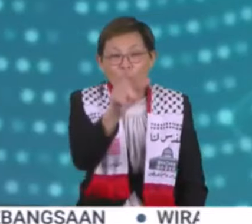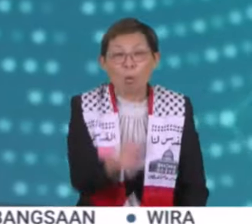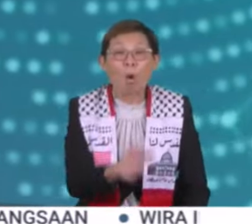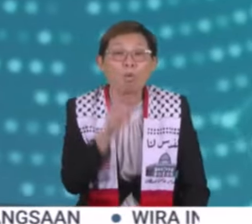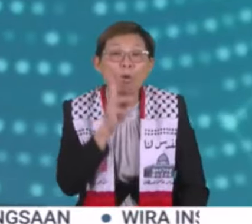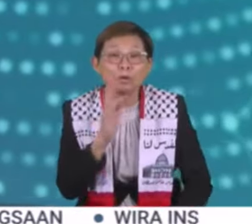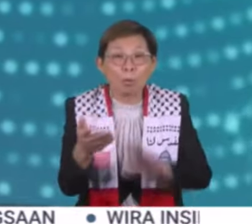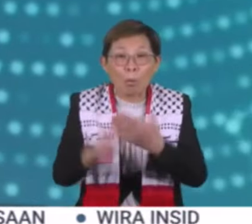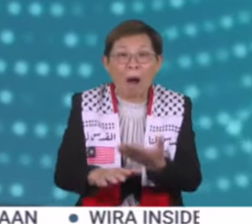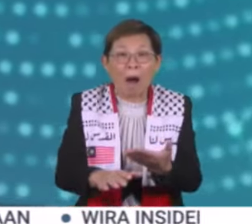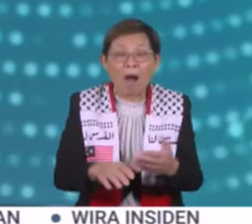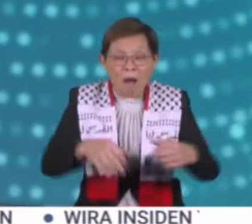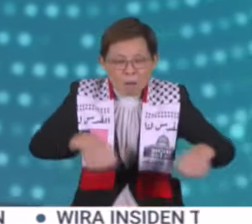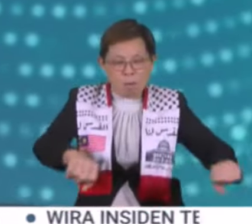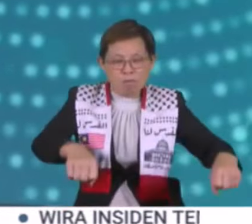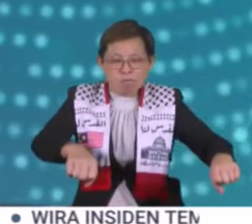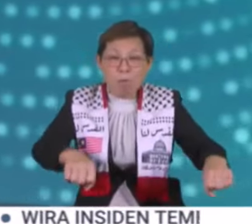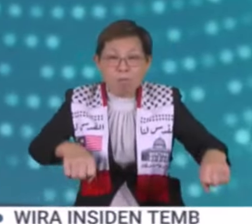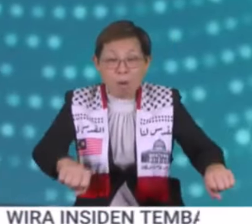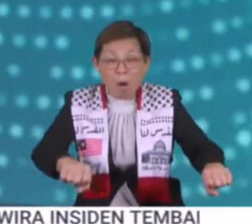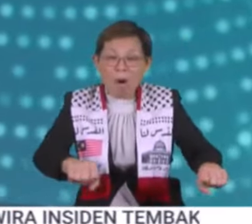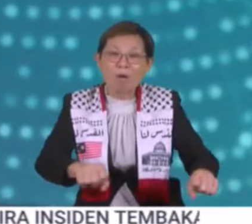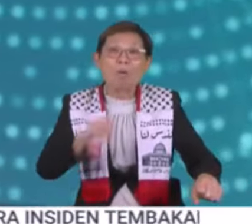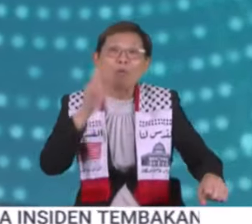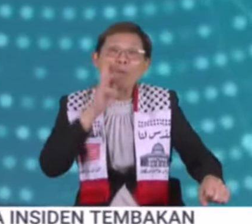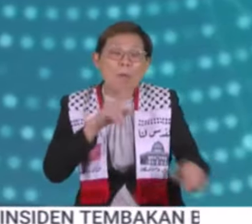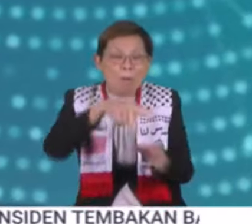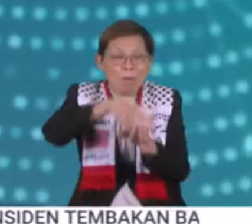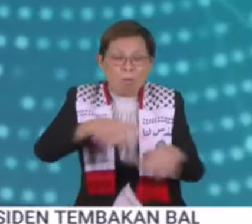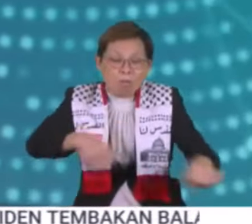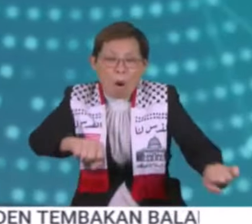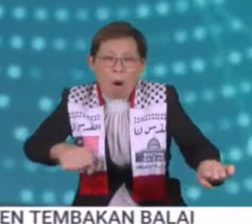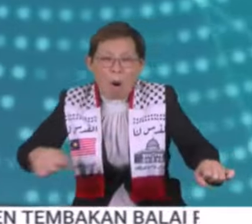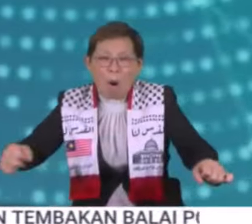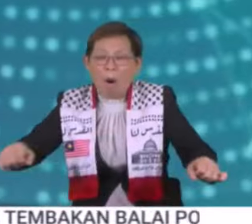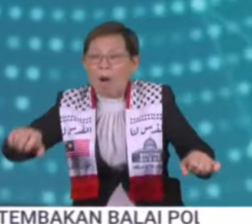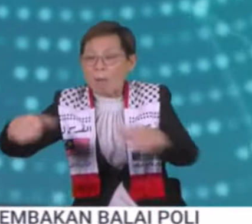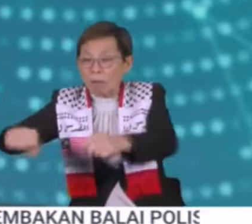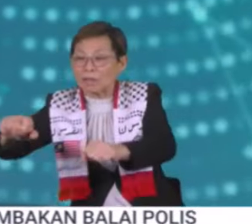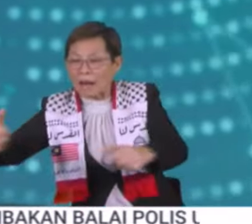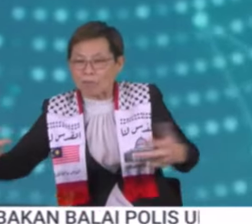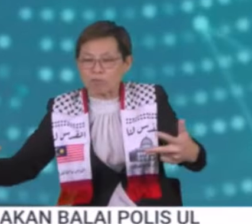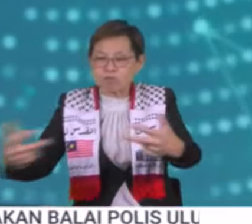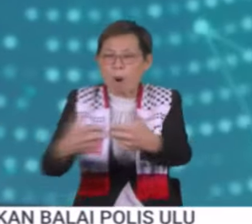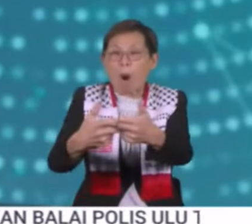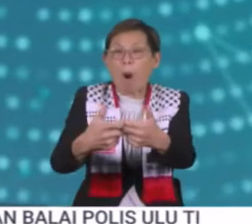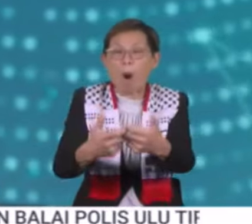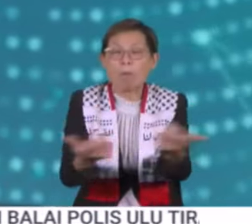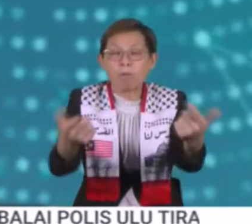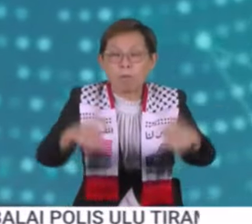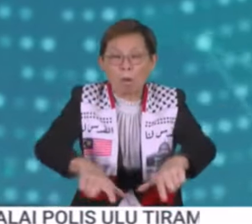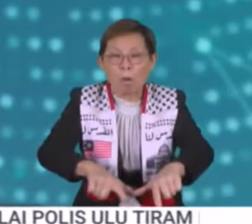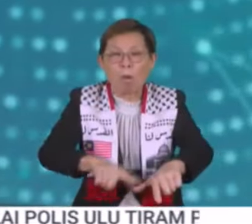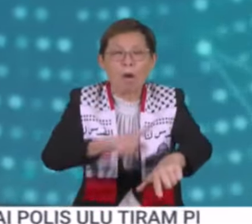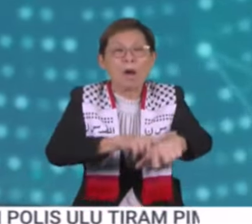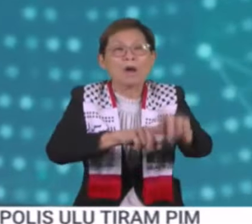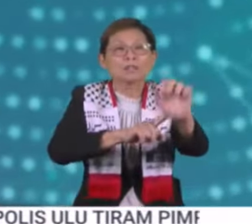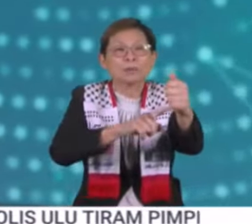Seorang wanita maut selepas motosikal ditunggangnya dirempuh sebuah motosikal lain. Kejadian berlaku pukul